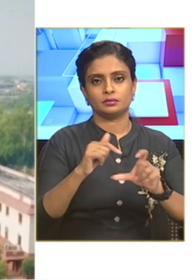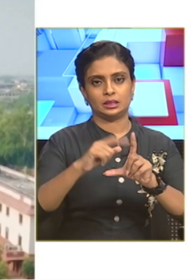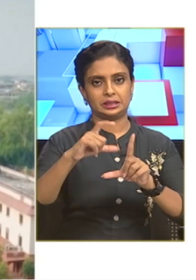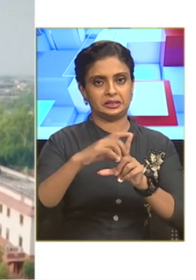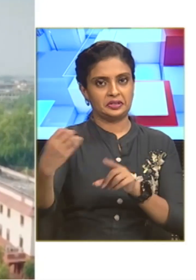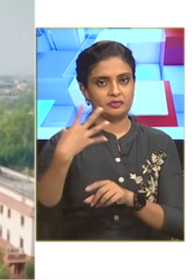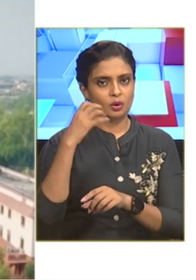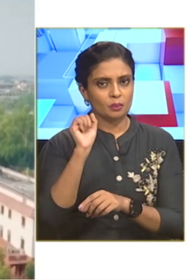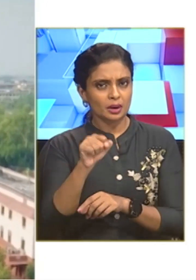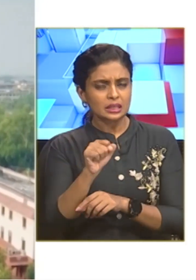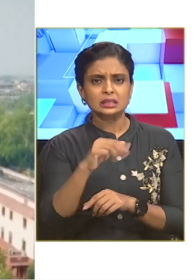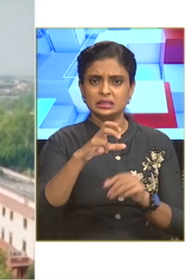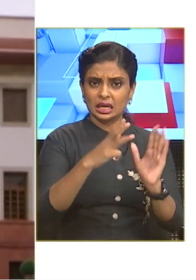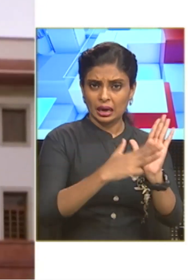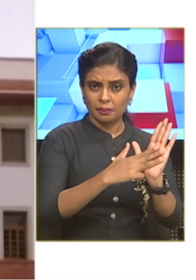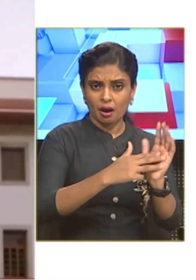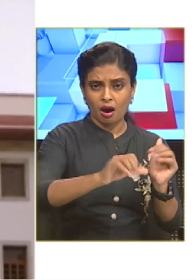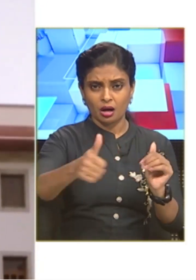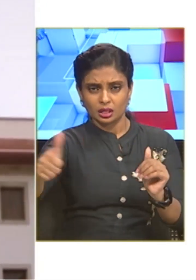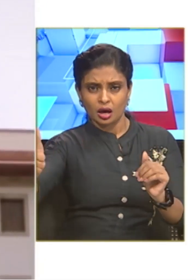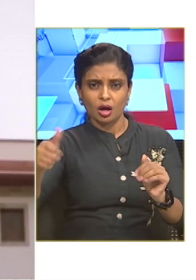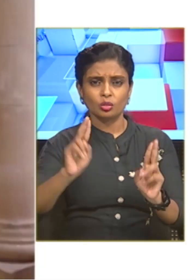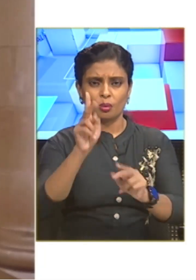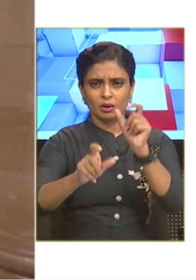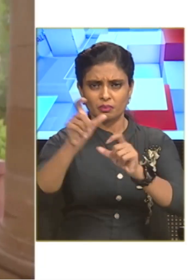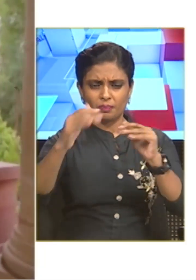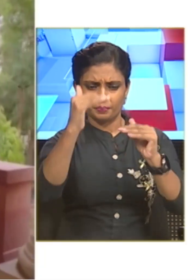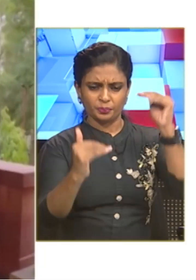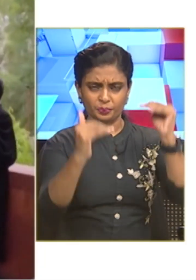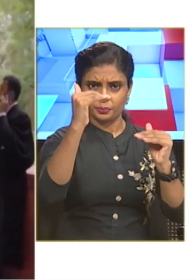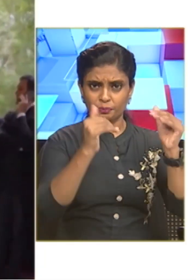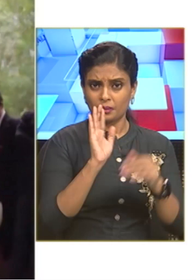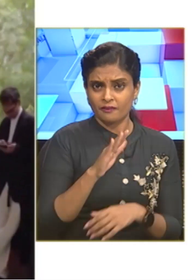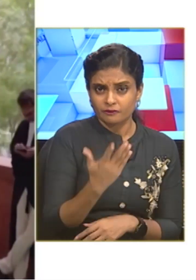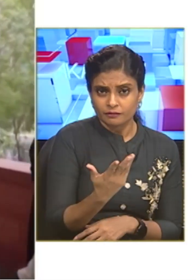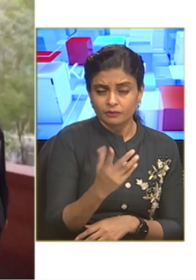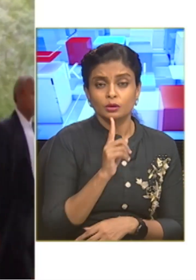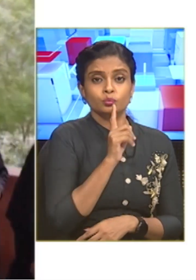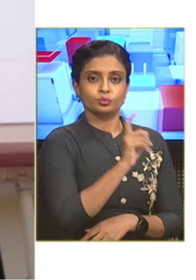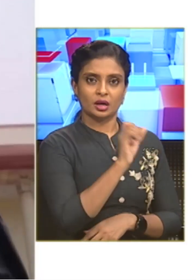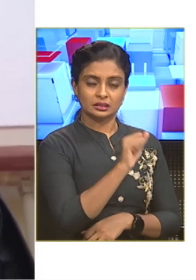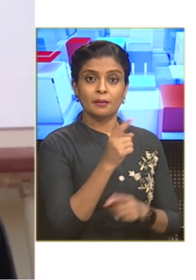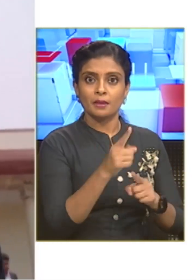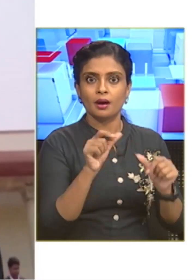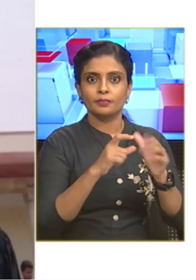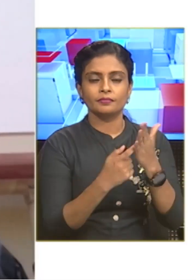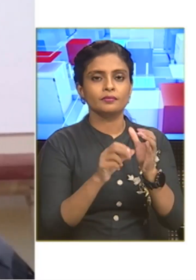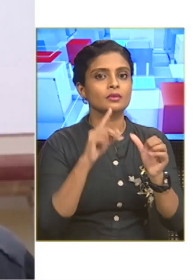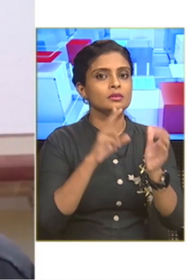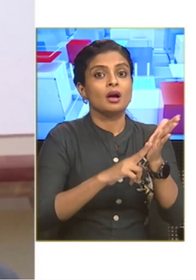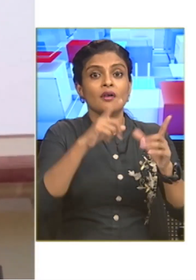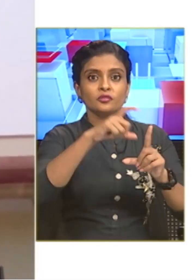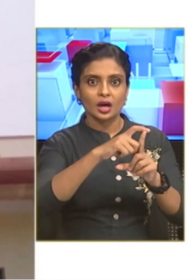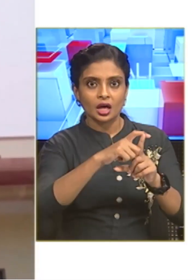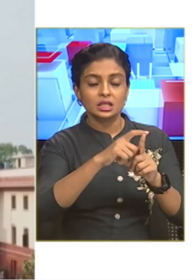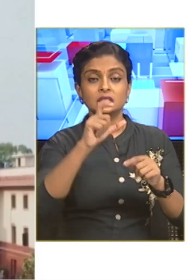മുഖ്യമന്ത്രിയെക്കാൾ താഴെയാണോ എന്ന ചോദ്യം കേന്ദ്രസർക്കാരും ഉയർത്തി എന്നാൽ അരവിന്ദ് കേജരിവാൾ മുഖ്യമന്ത്രിയാണെന്നും തെരഞ്ഞെടുപ്പ് അഞ്ചു വർഷത്തിൽ